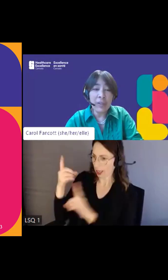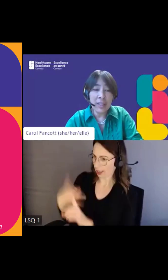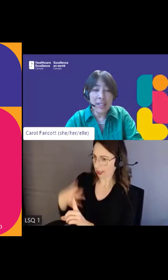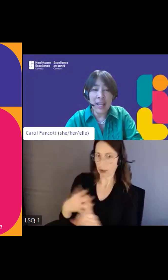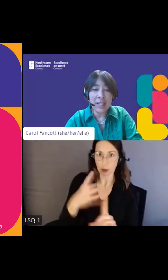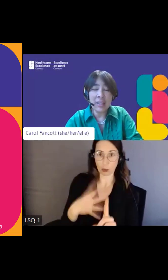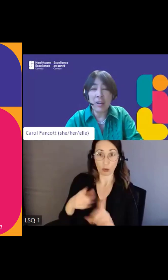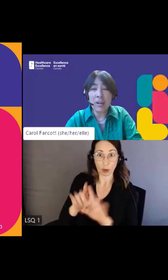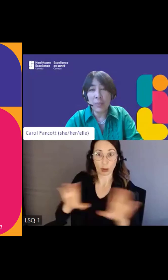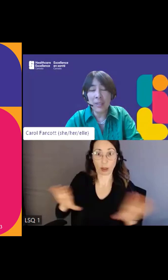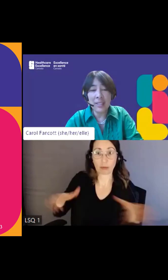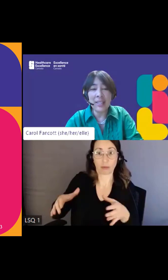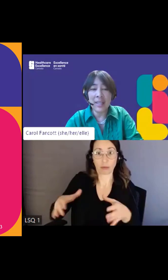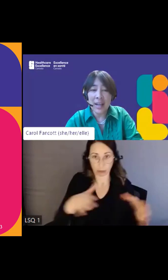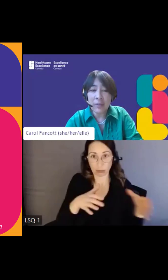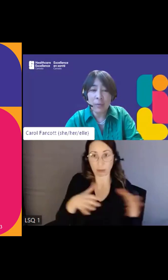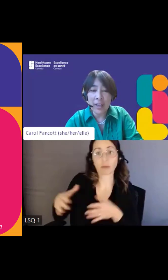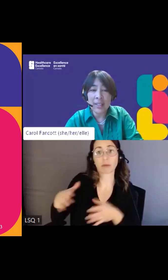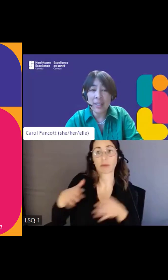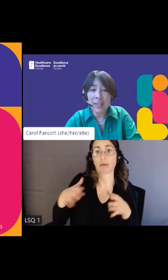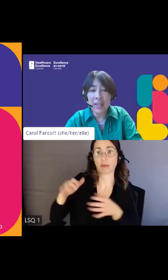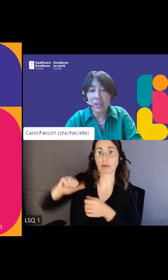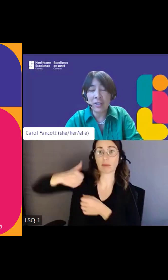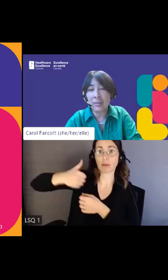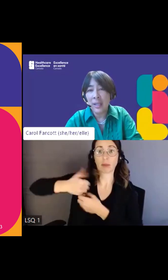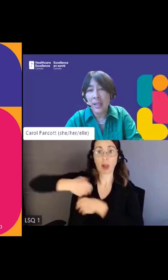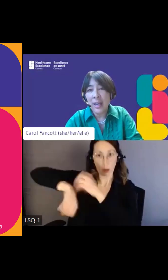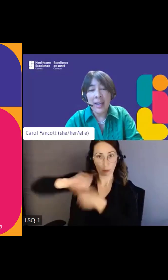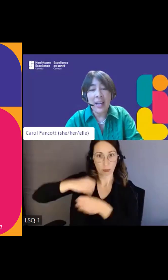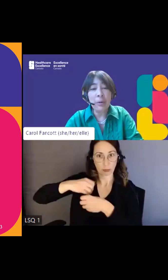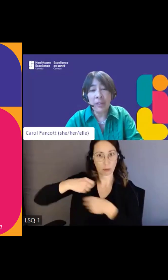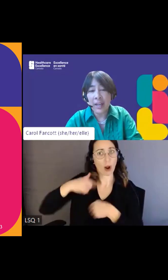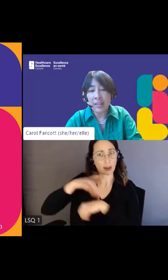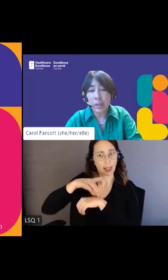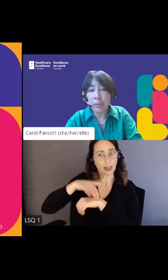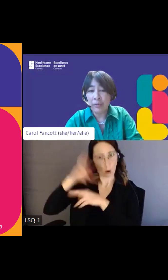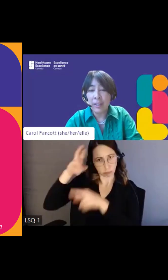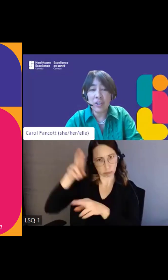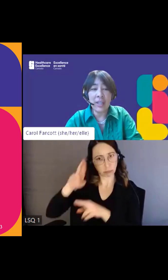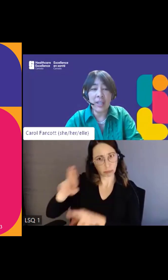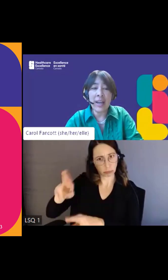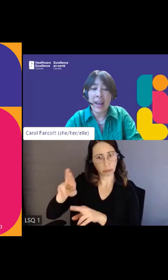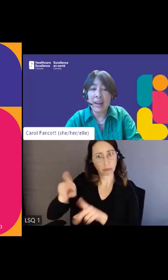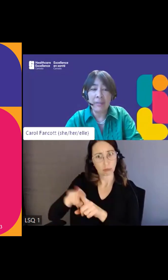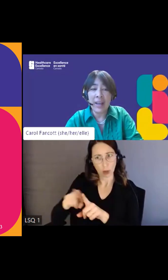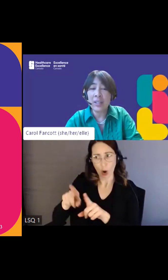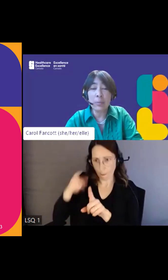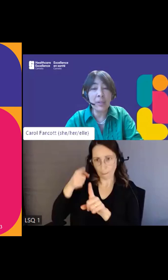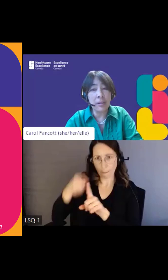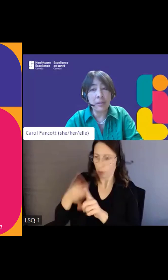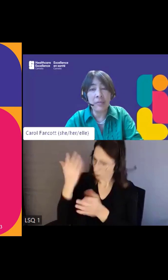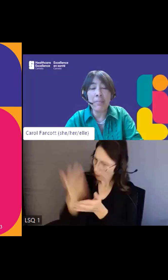territoire comme étant un acte de réconciliation et je réfléchis au privilège aussi que j'ai de vivre